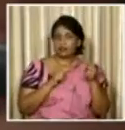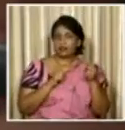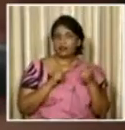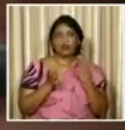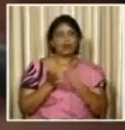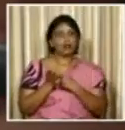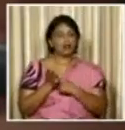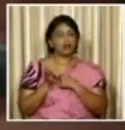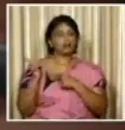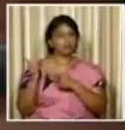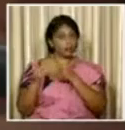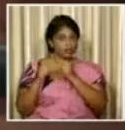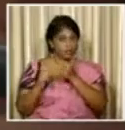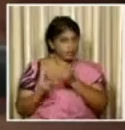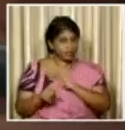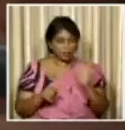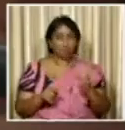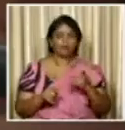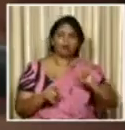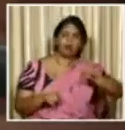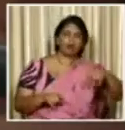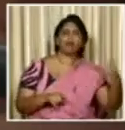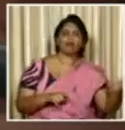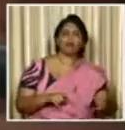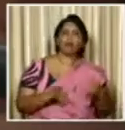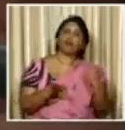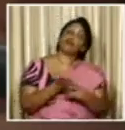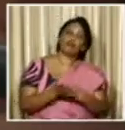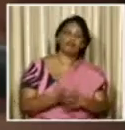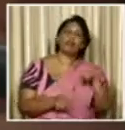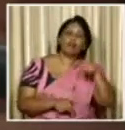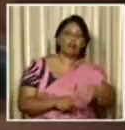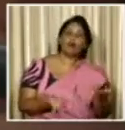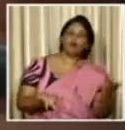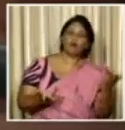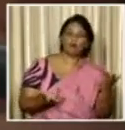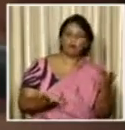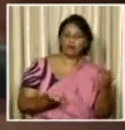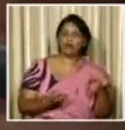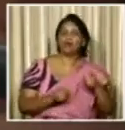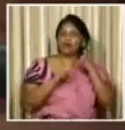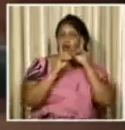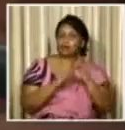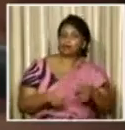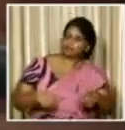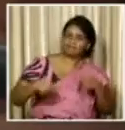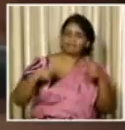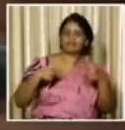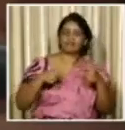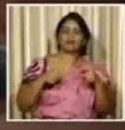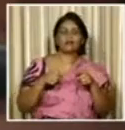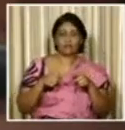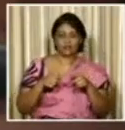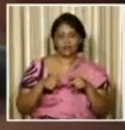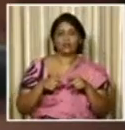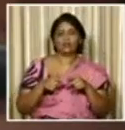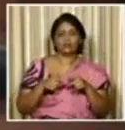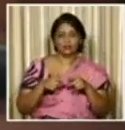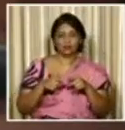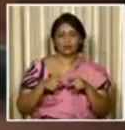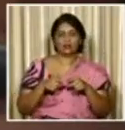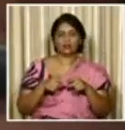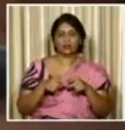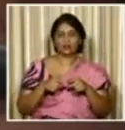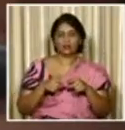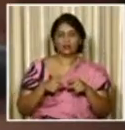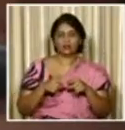Ranjit Bandara ugal virudhana, api dah mana Rohit, ah dem mukut kian. Ewa kini kan game atau tamai, awasan kerana, ini sah game atau tamai. Tiba